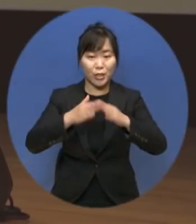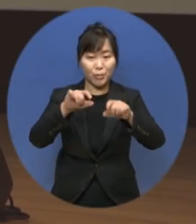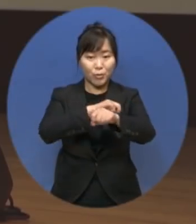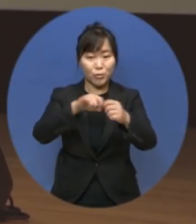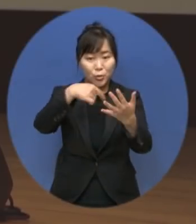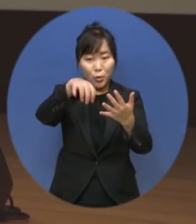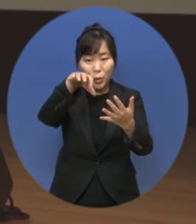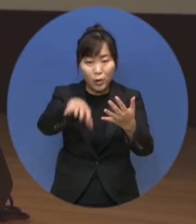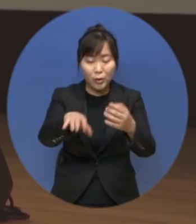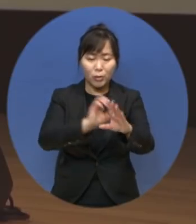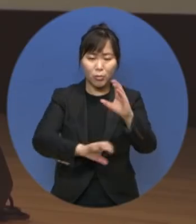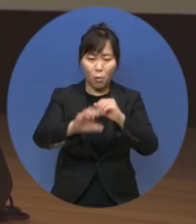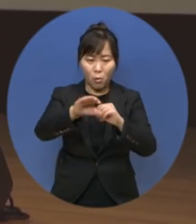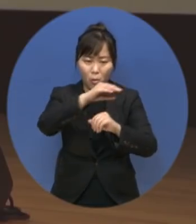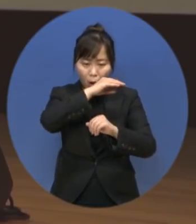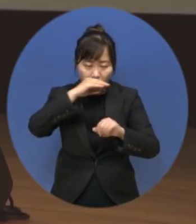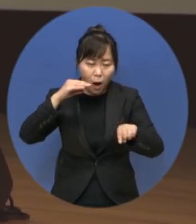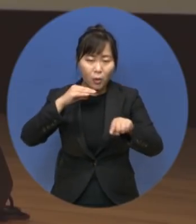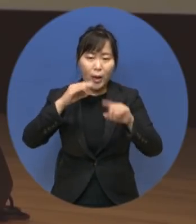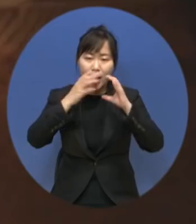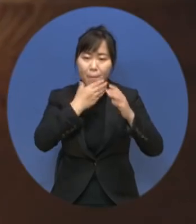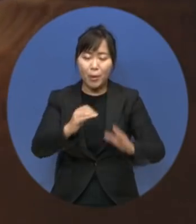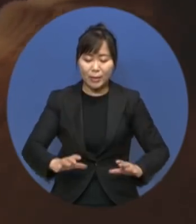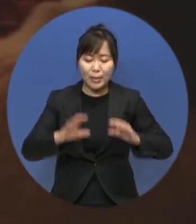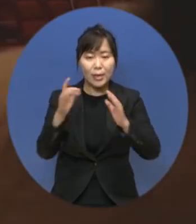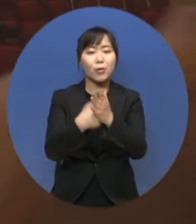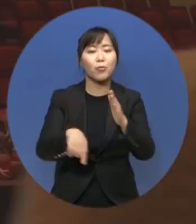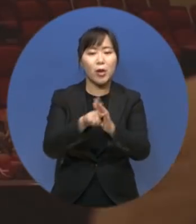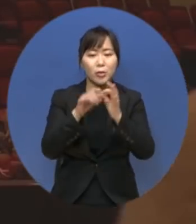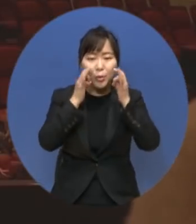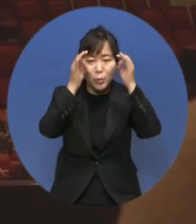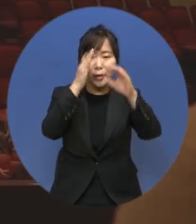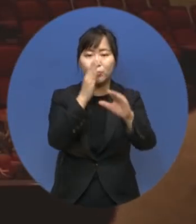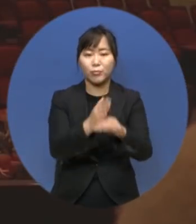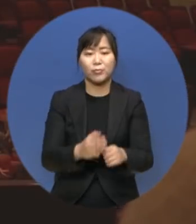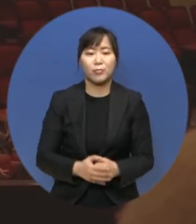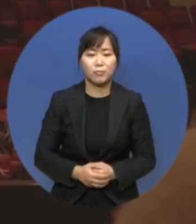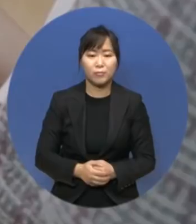국립특수교육원은 더 공정하고 행복한 세상을 만들기 위해 노력하고 있습니다.